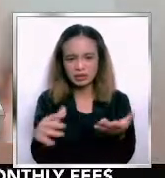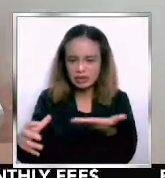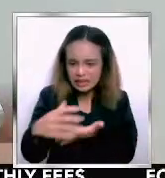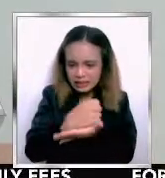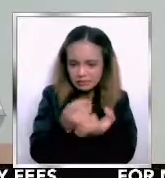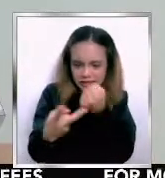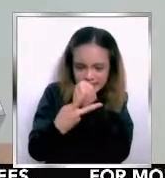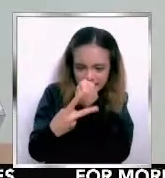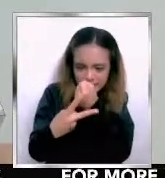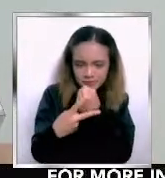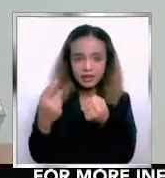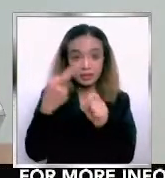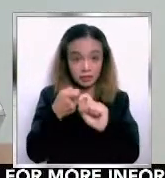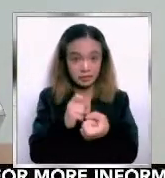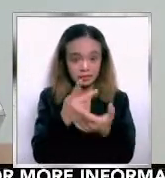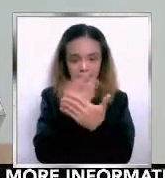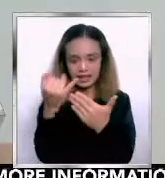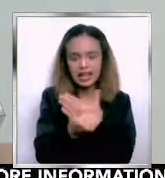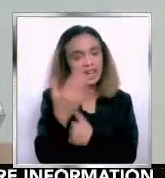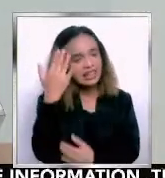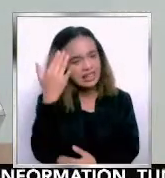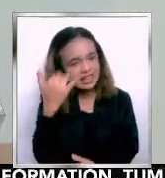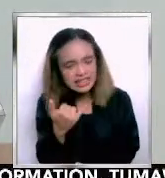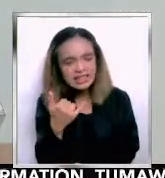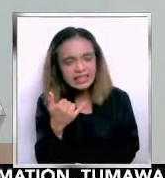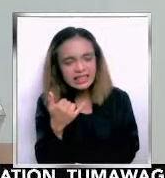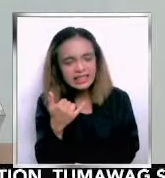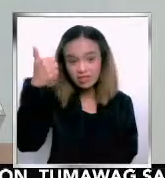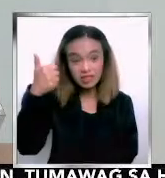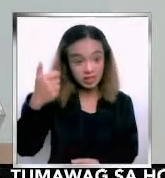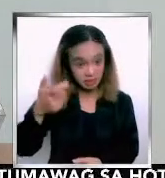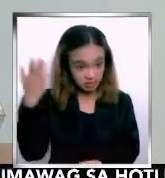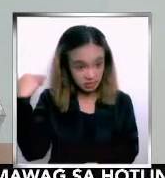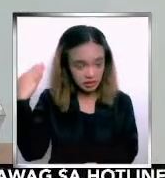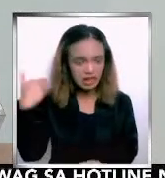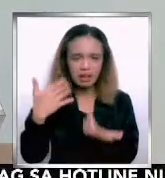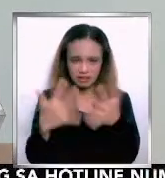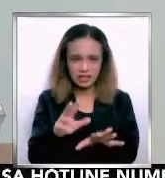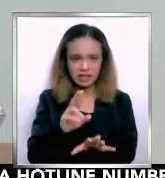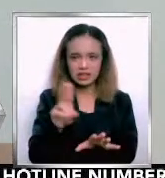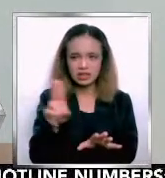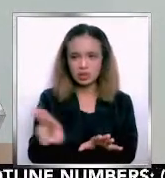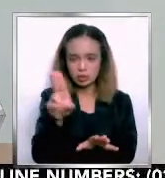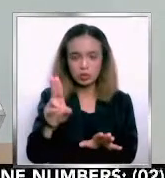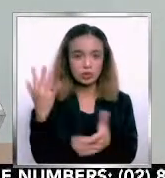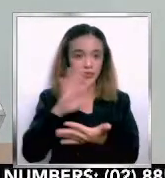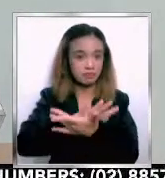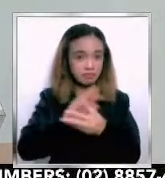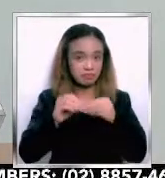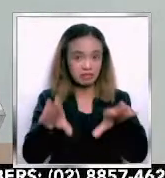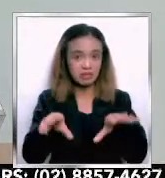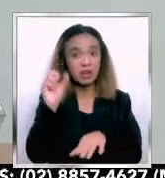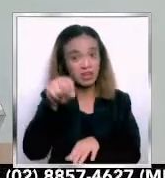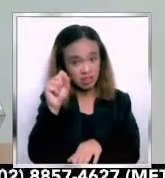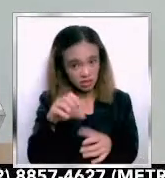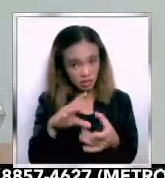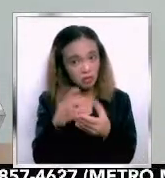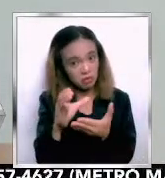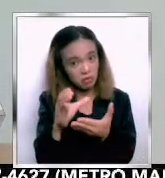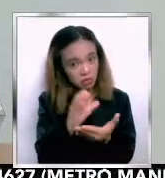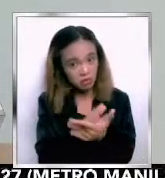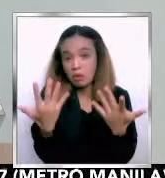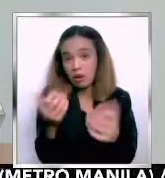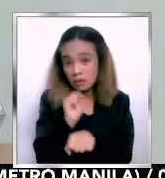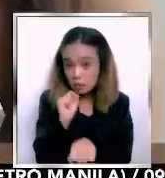nung napanalunan ko po, nagamit ko na yun sa, nung during pandemic kasi syempre walang work, wala pang natenga tayo